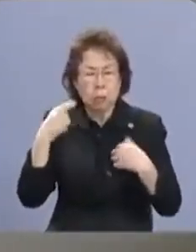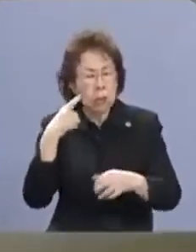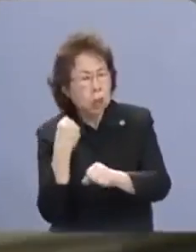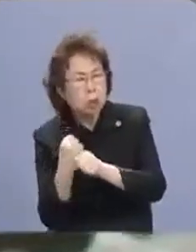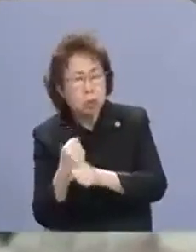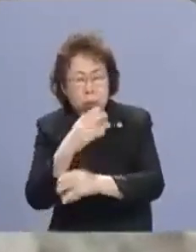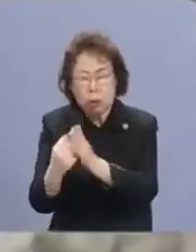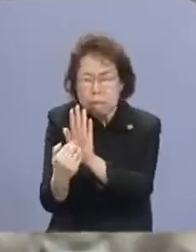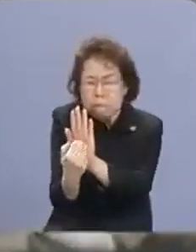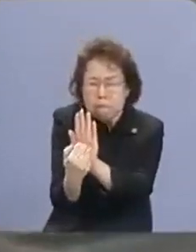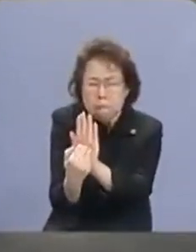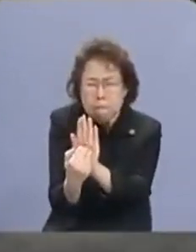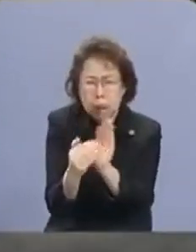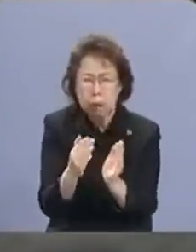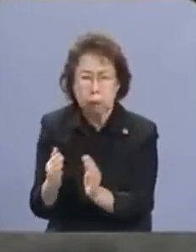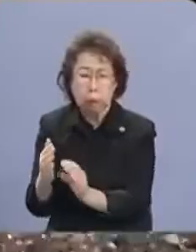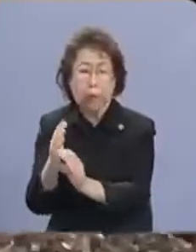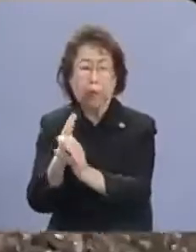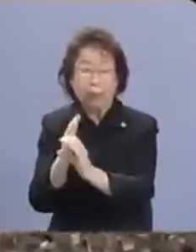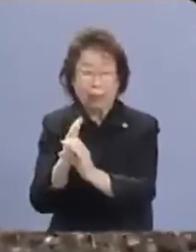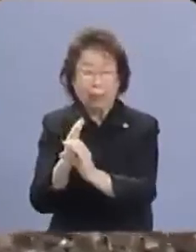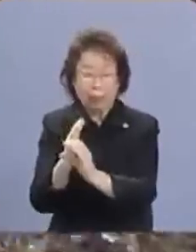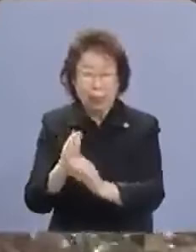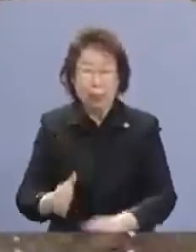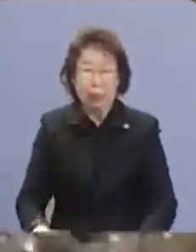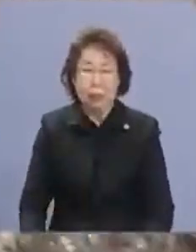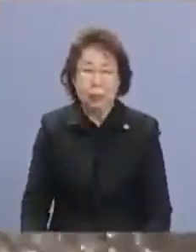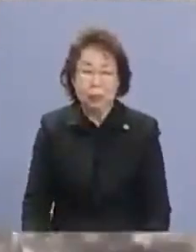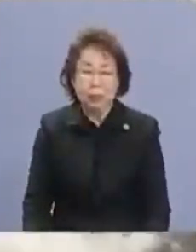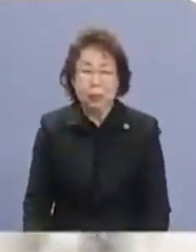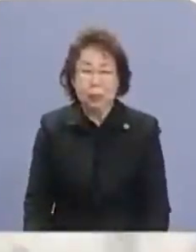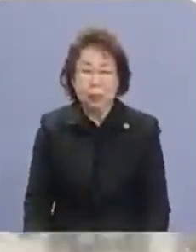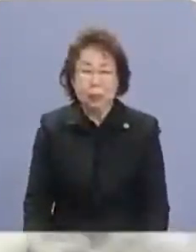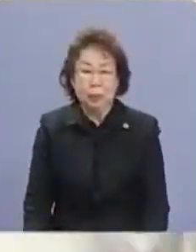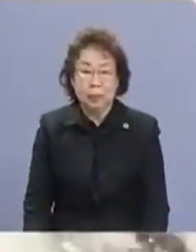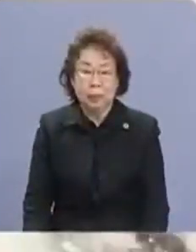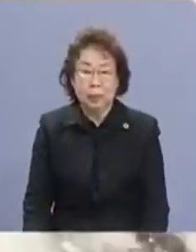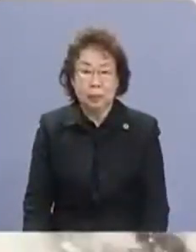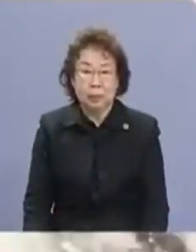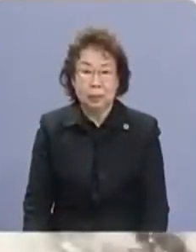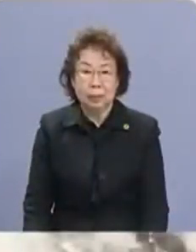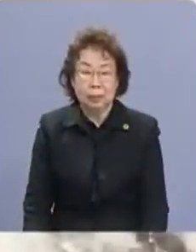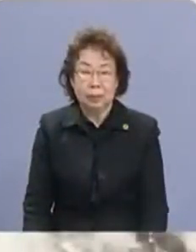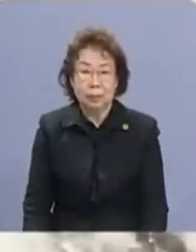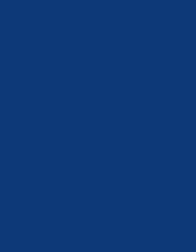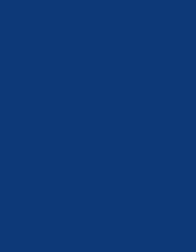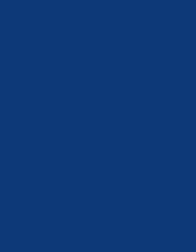대비를 강화하고 있습니다 kbs 니스 최종 입니다